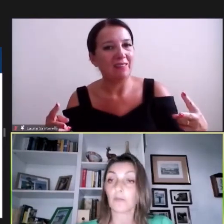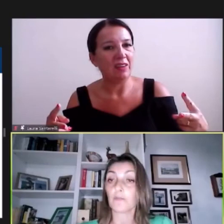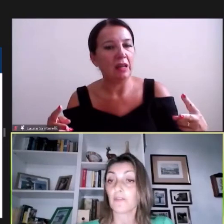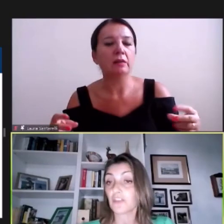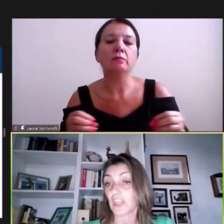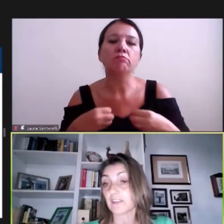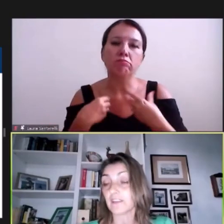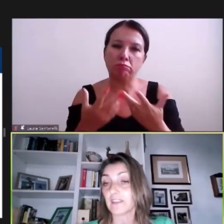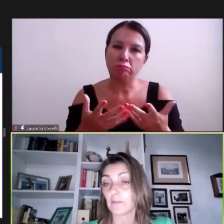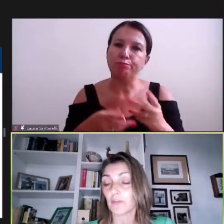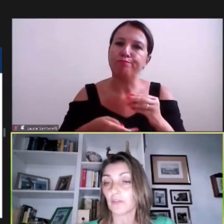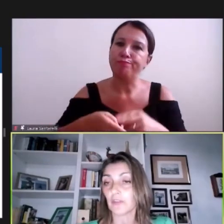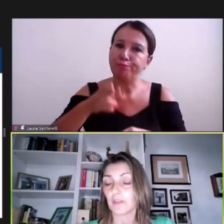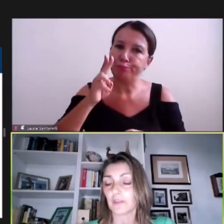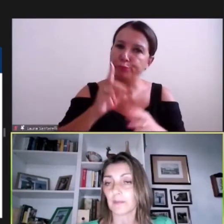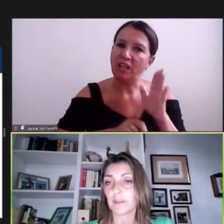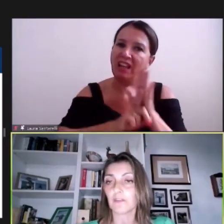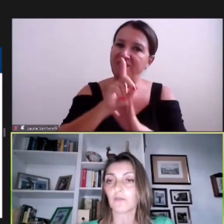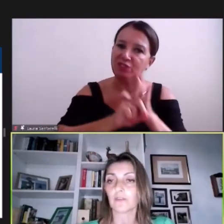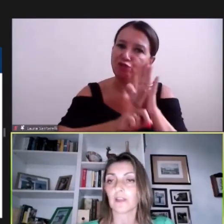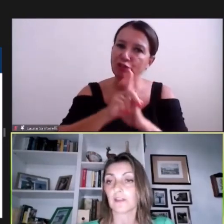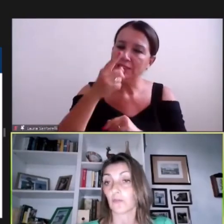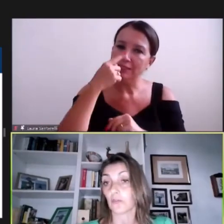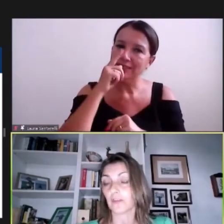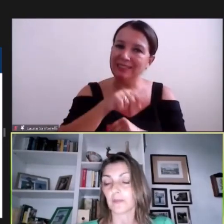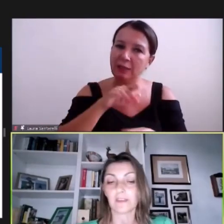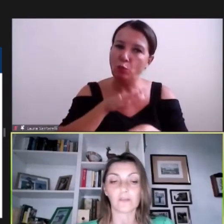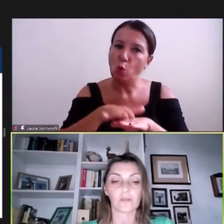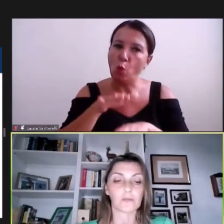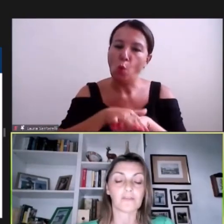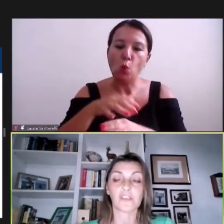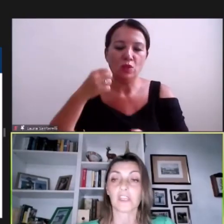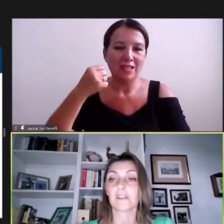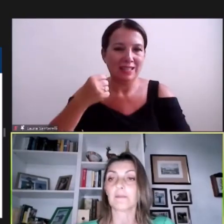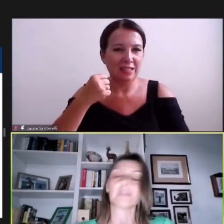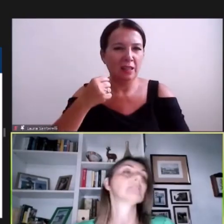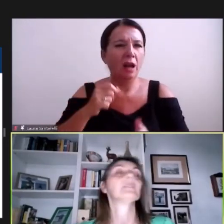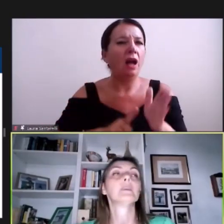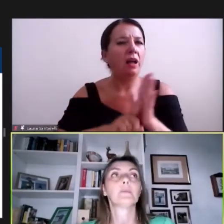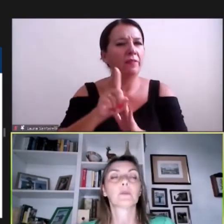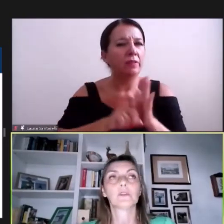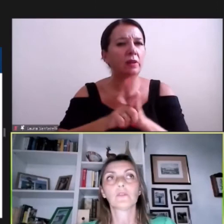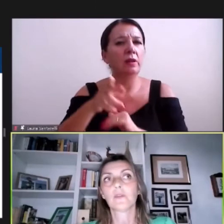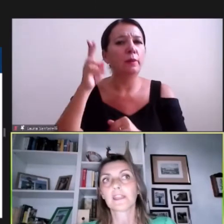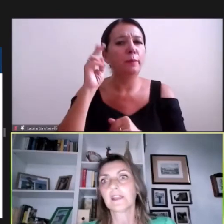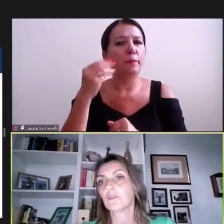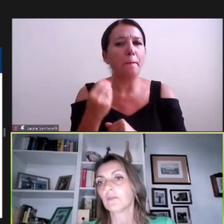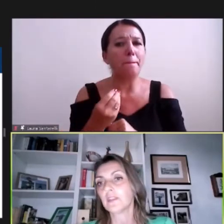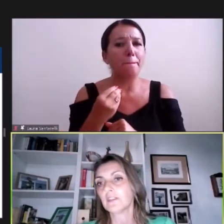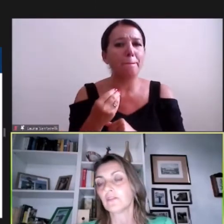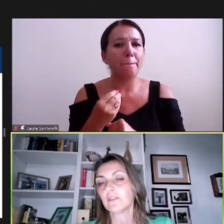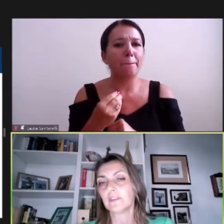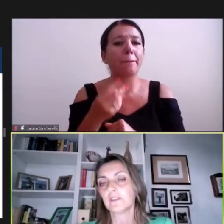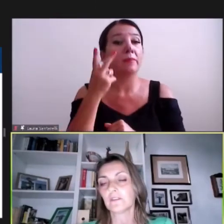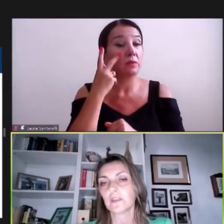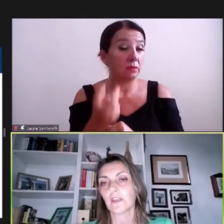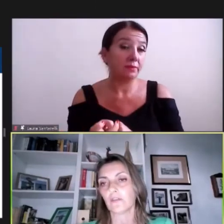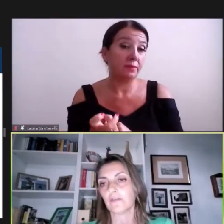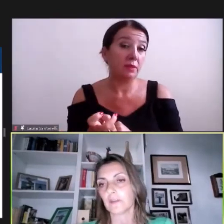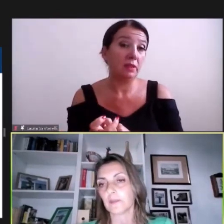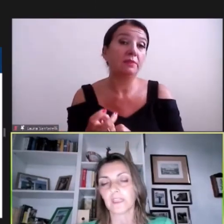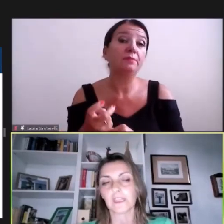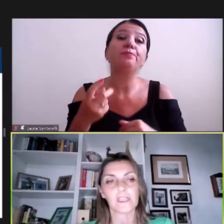che sono più efficienti in termini di uso delle risorse. Perché sono più efficienti? Beh, per quanto riguarda l'economia di